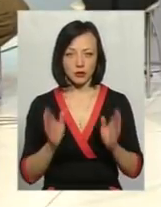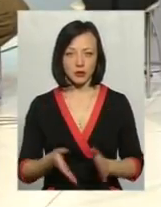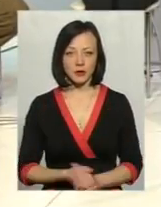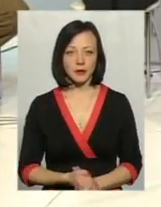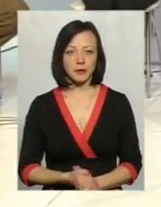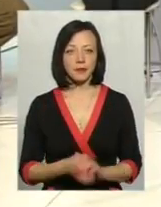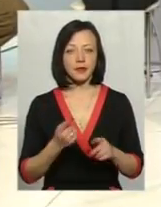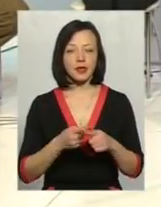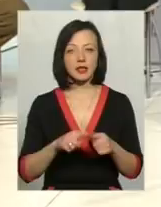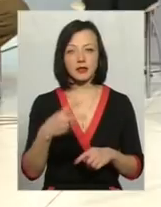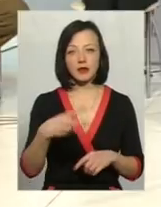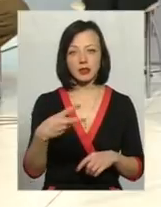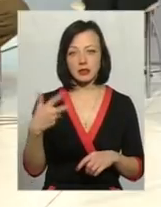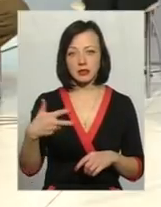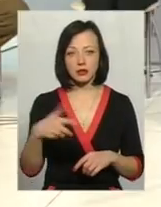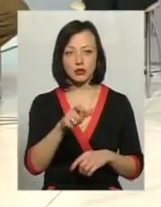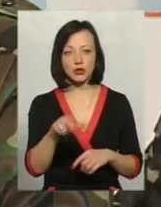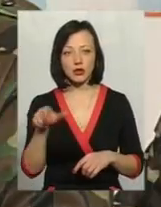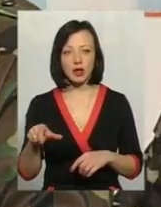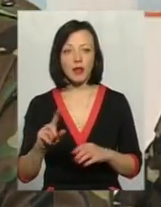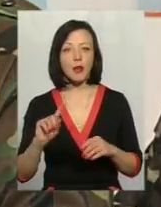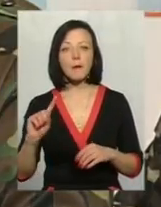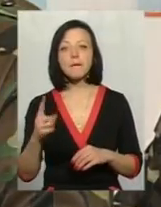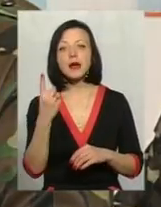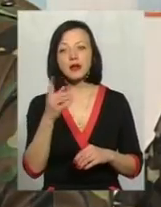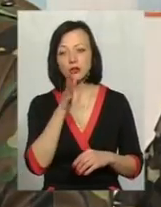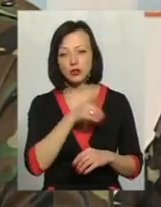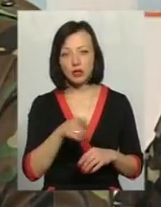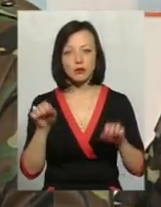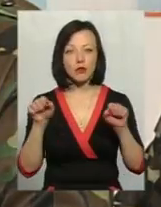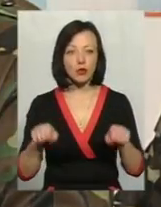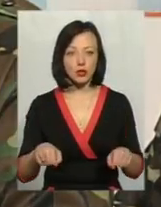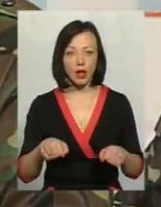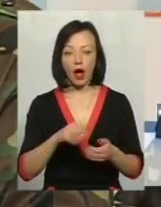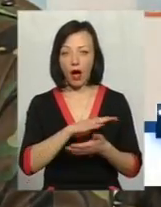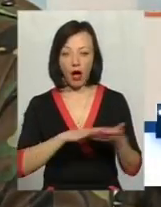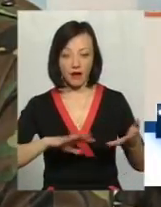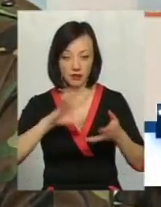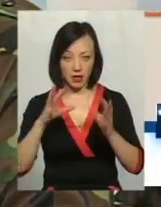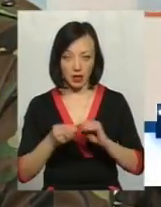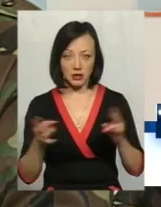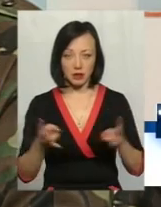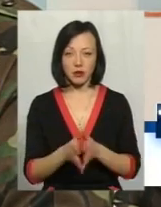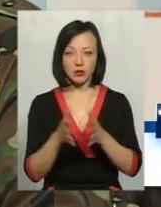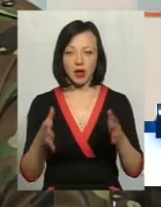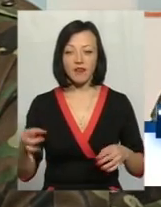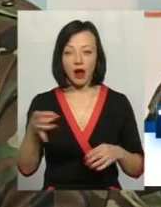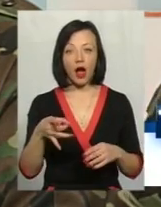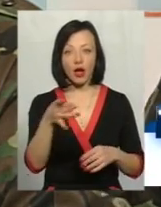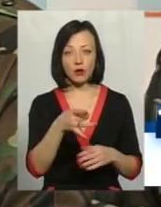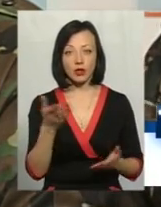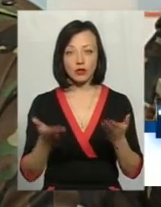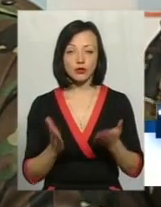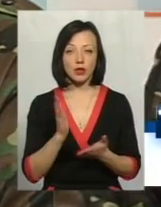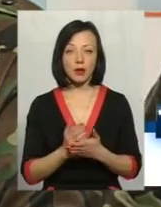розширяється. Ну, це 20-30 чоловік, це на перше время, то це можна такого, а вже взагалі треба розширяти. В районах, так, да. Якщо є